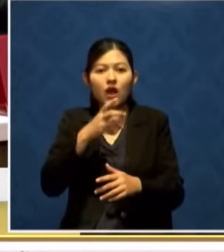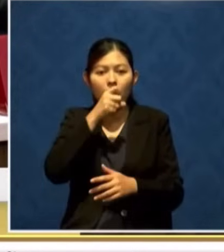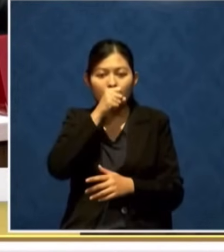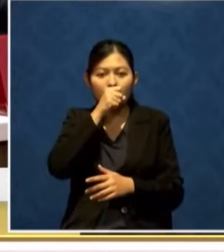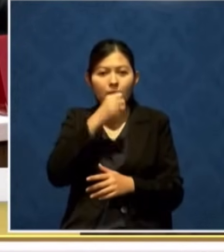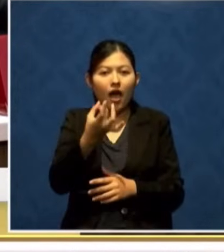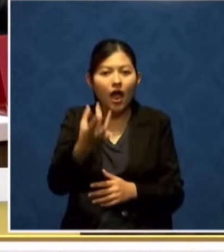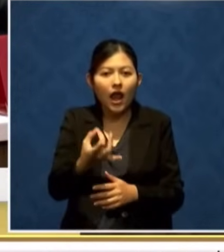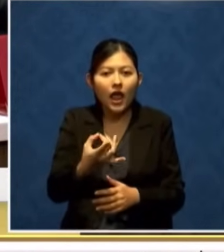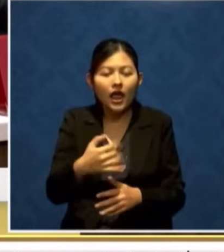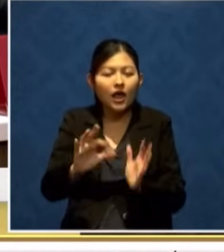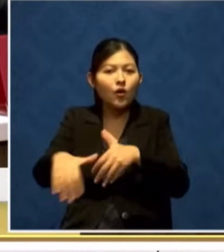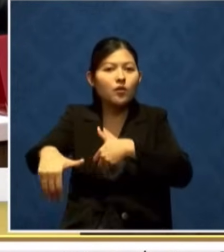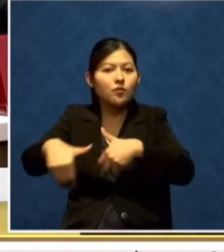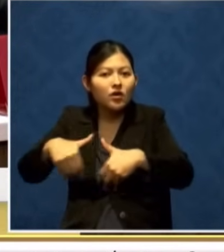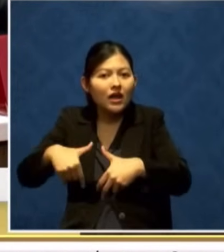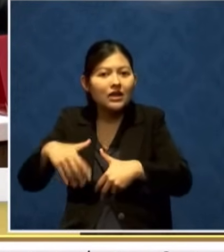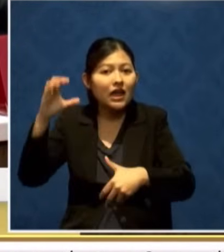ประชาชนจะเชื่อว่าคุณจะถูกกลั่นแกล้งหรือไปกลั่นแกล้งคนอื่นหรือเปล่าเพราะทำหน้าที่โดยไม่สุดจริตก็ผมจึงขออนุญาตพูดไม่ยาวครับผมอยากให้